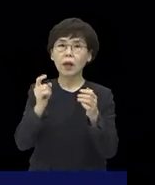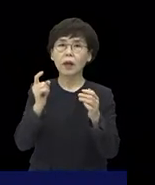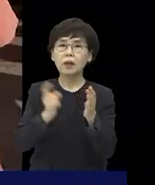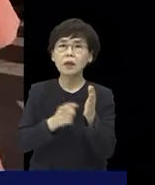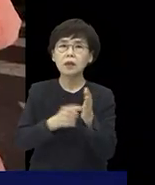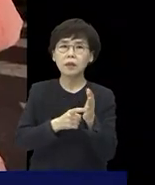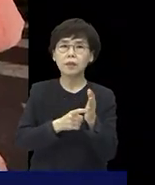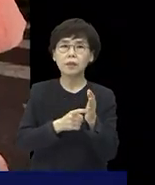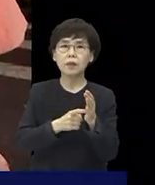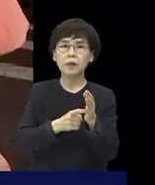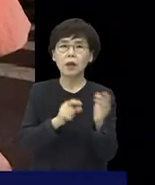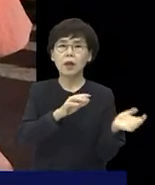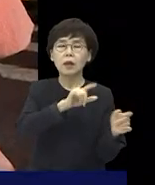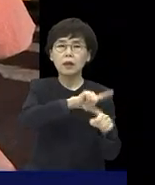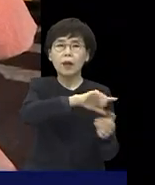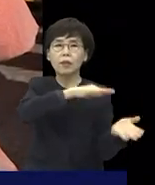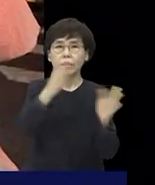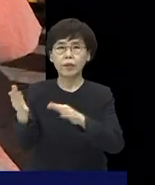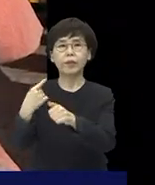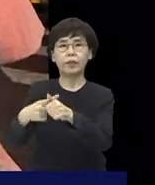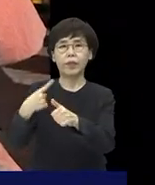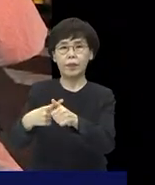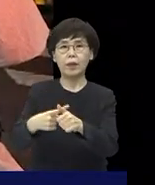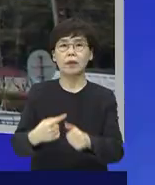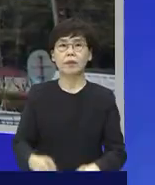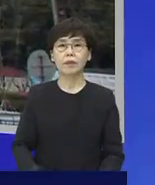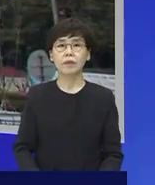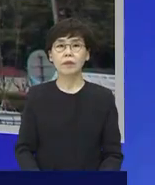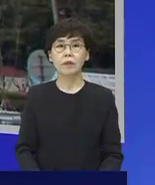응급운행을 지연시켰다는 비판을 받아왔습니다.